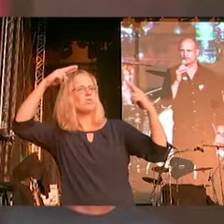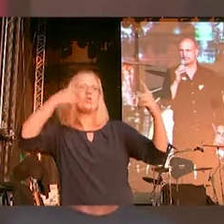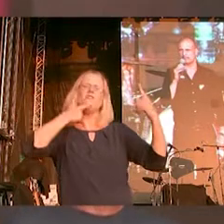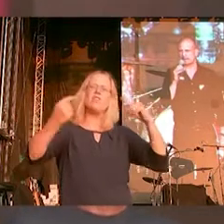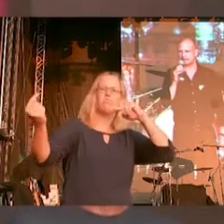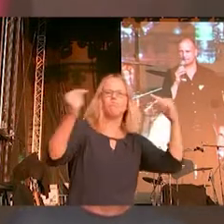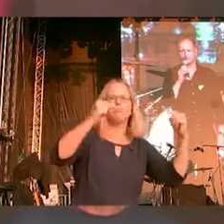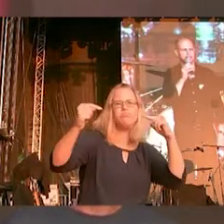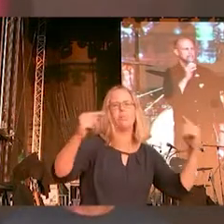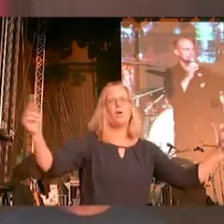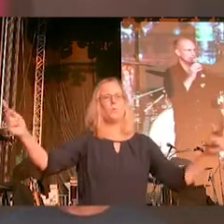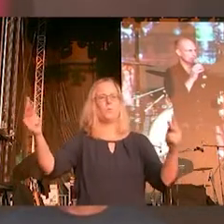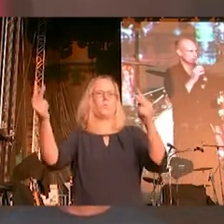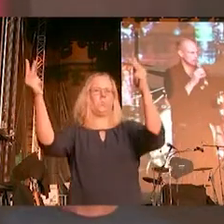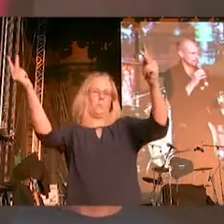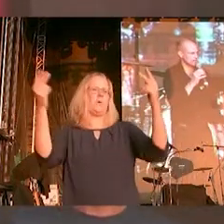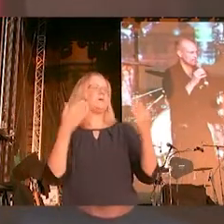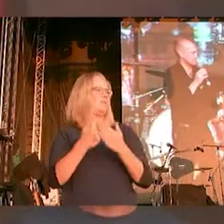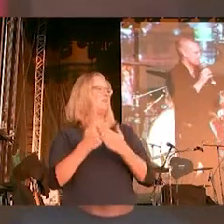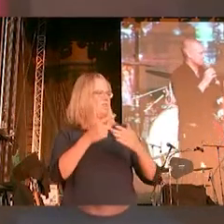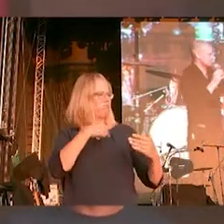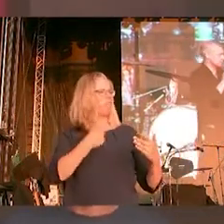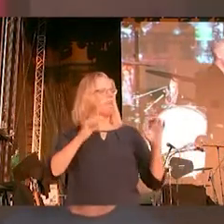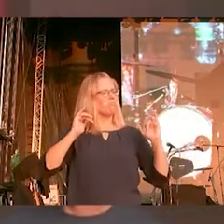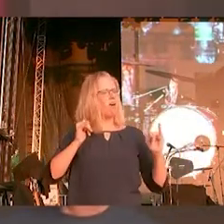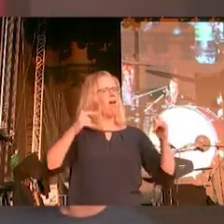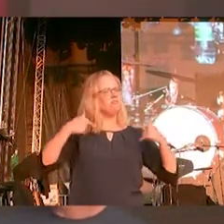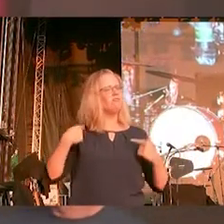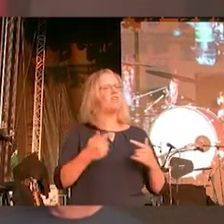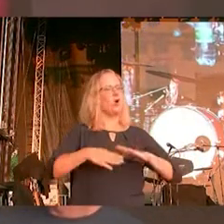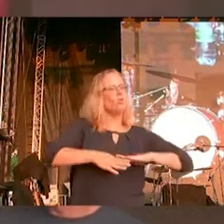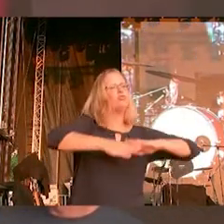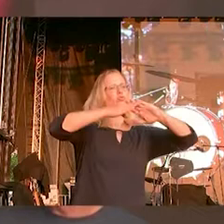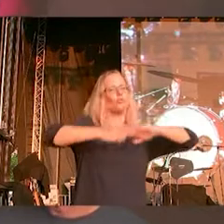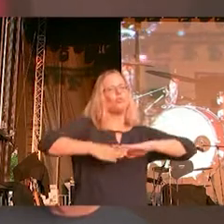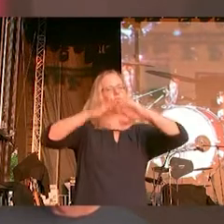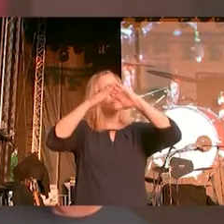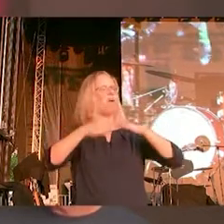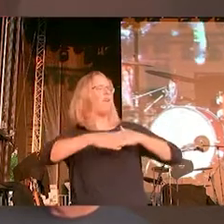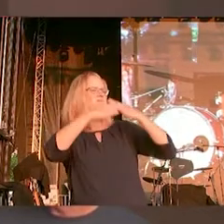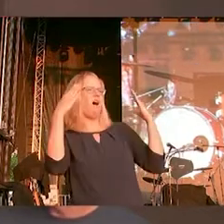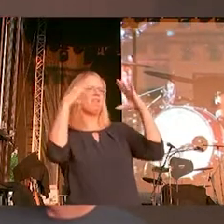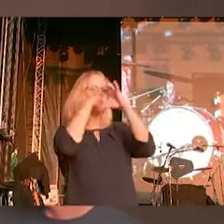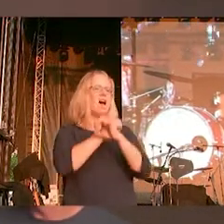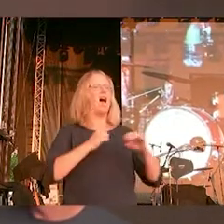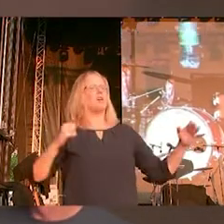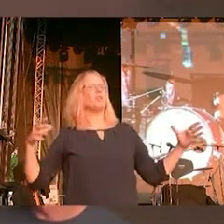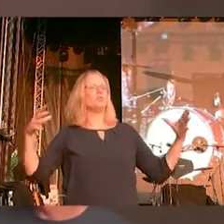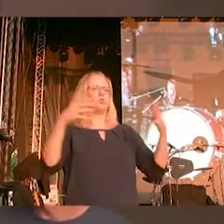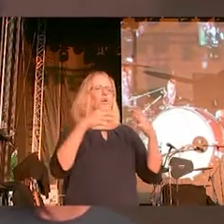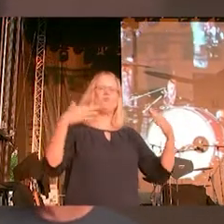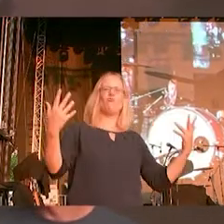fördern. Und daran arbeiten wir, daran unterstützen wir alle, die ganz tatkräftig Tag und Nacht zu sagen, an den härteren Fronten des